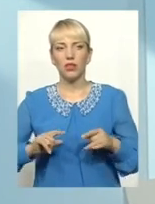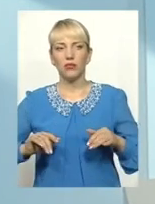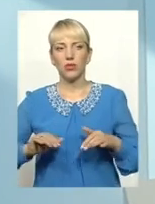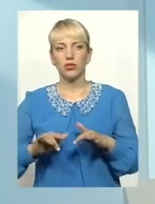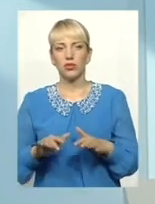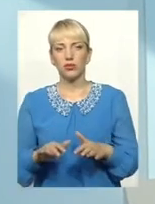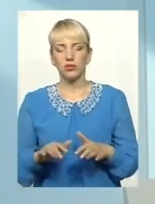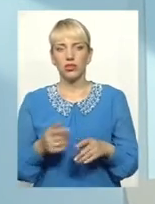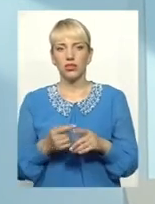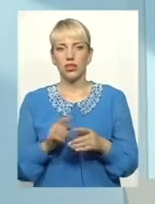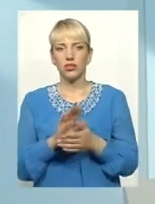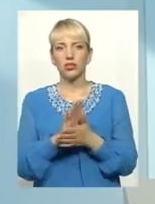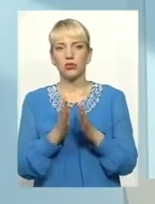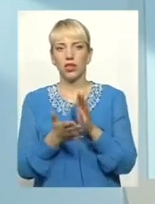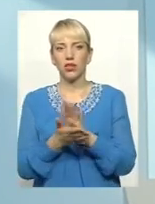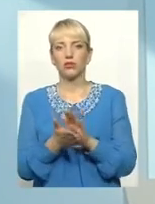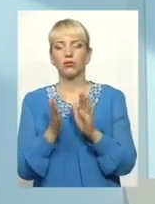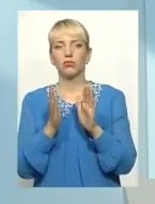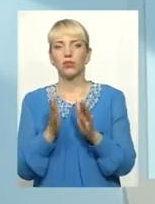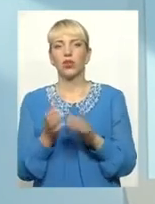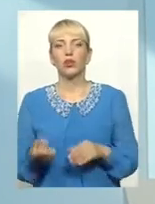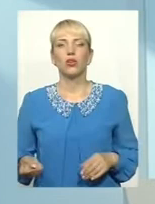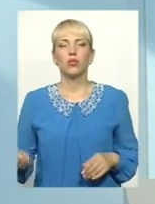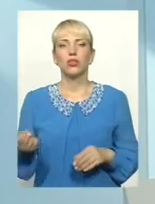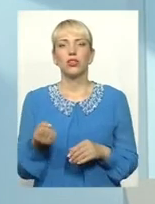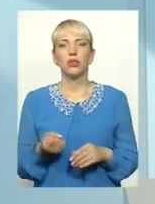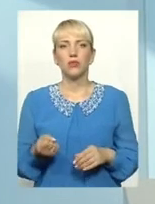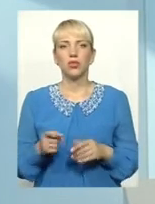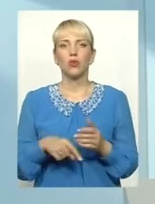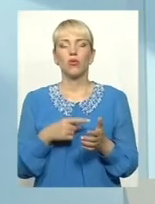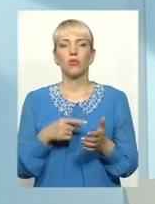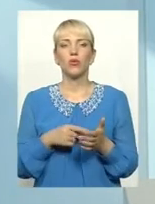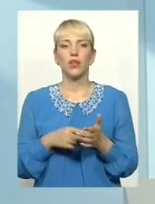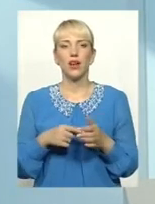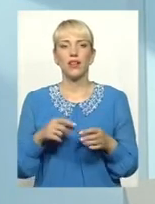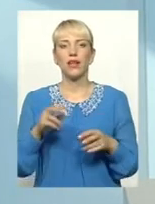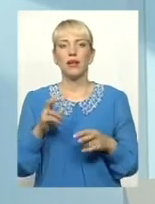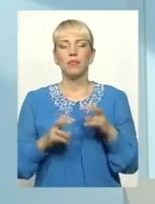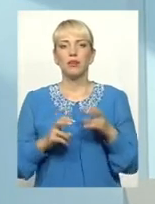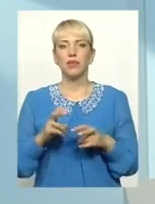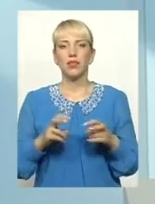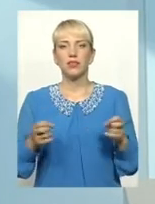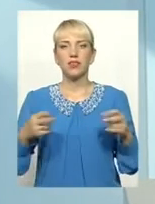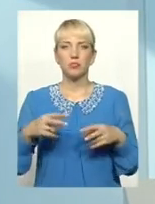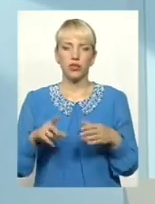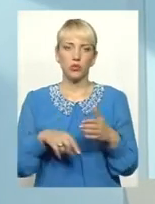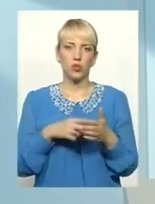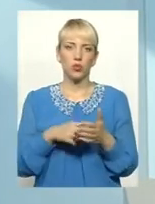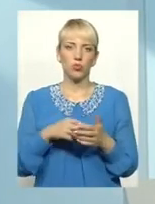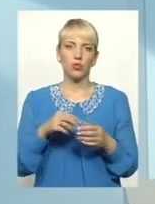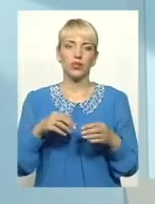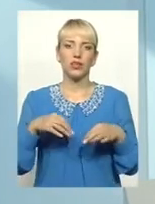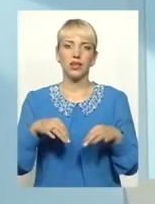даною ситуацією буде займатися утриманням комунального підприємства «Спецкомунтранс», а в подальшому, коли буде